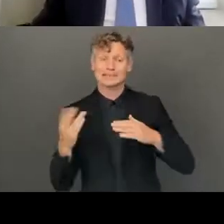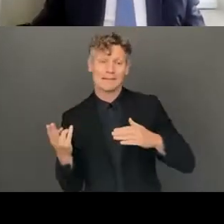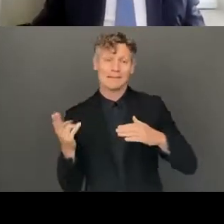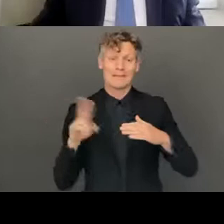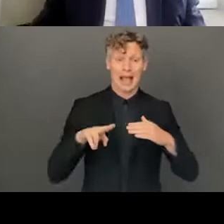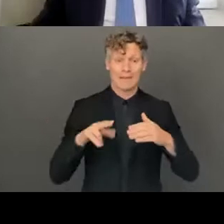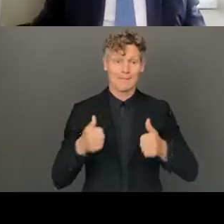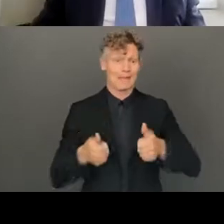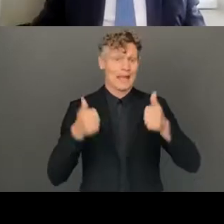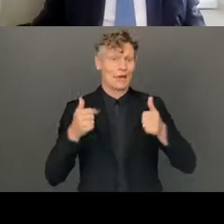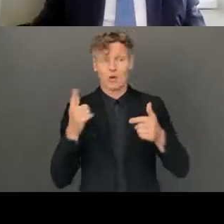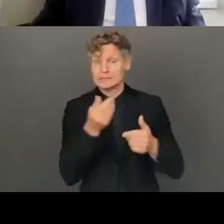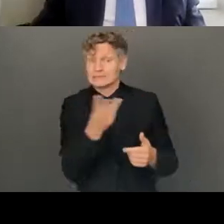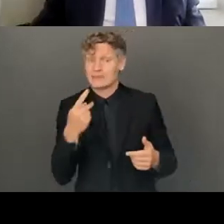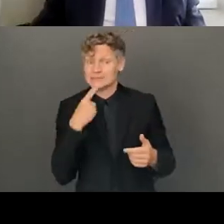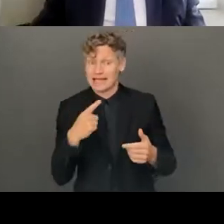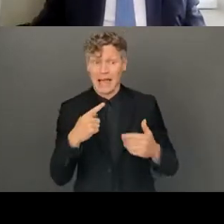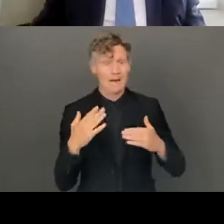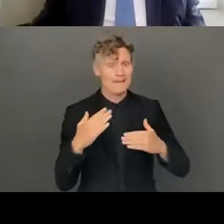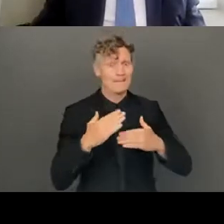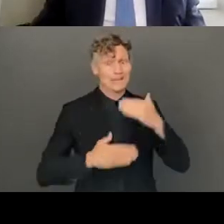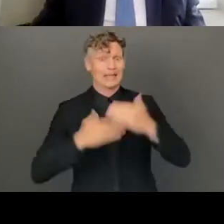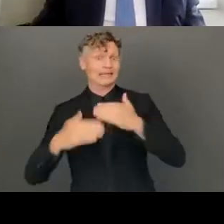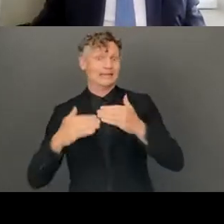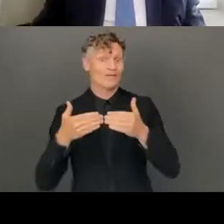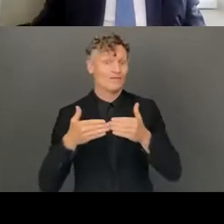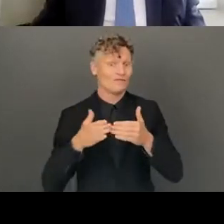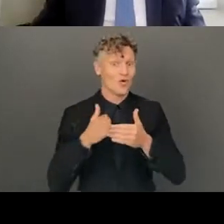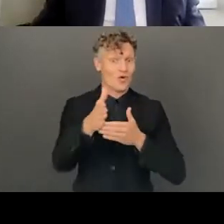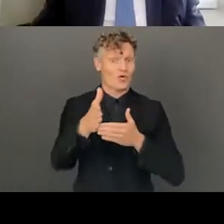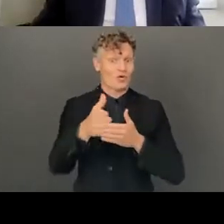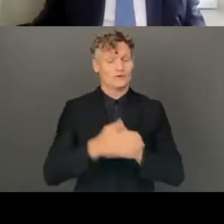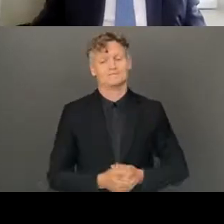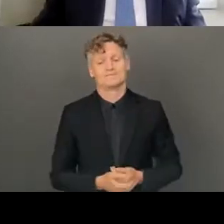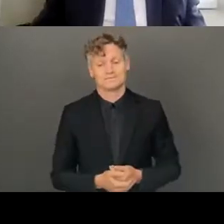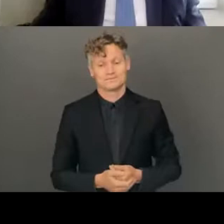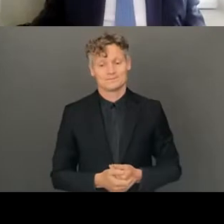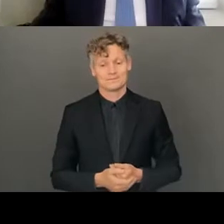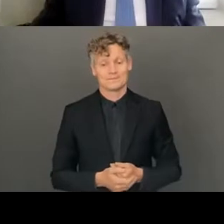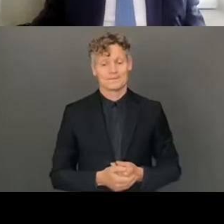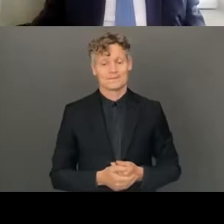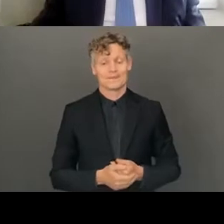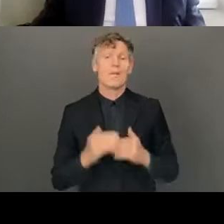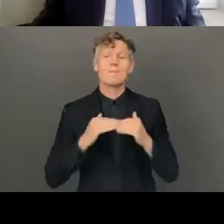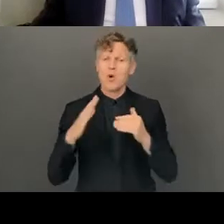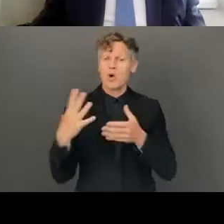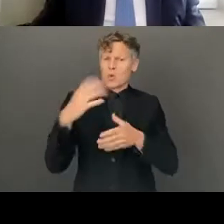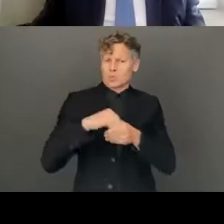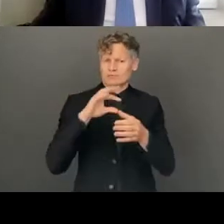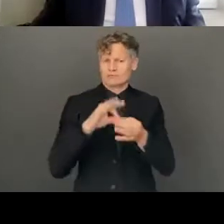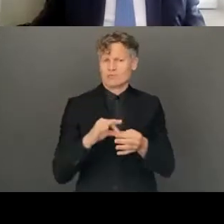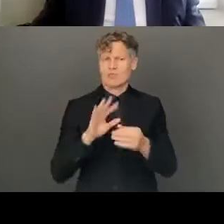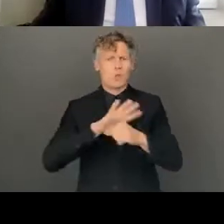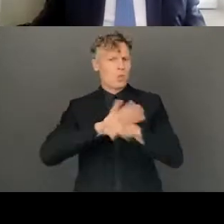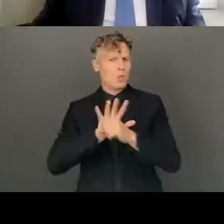travailler pour un avenir meilleur et plus inclusif en termes de COVID-19. Pour obtenir un changement à long terme